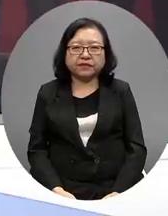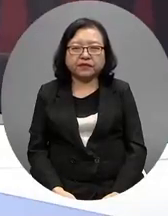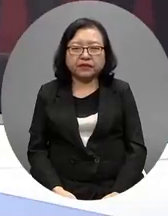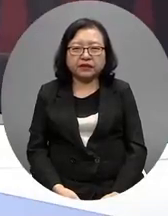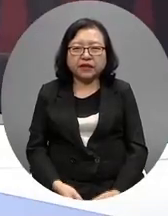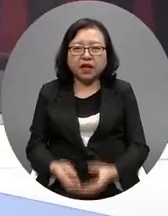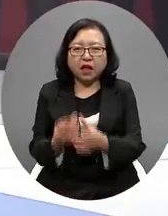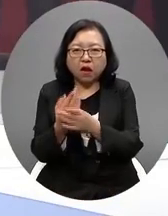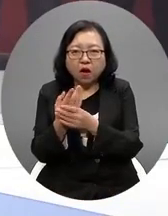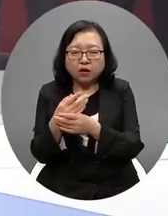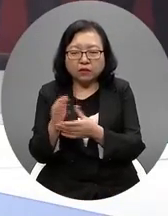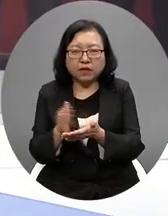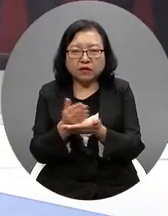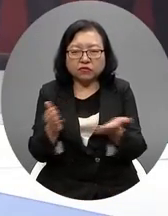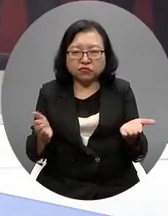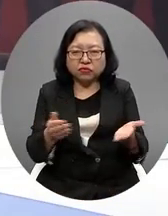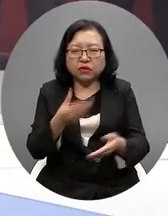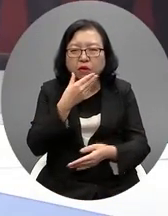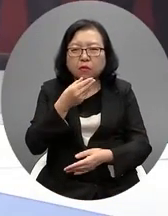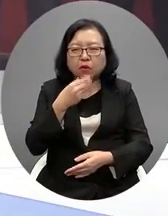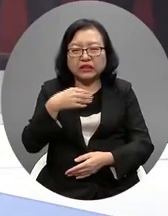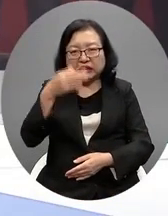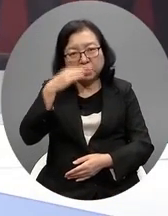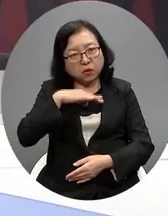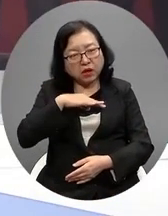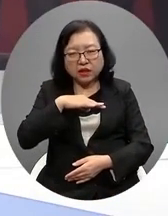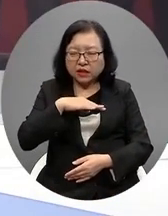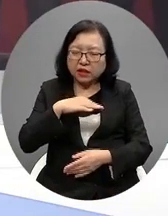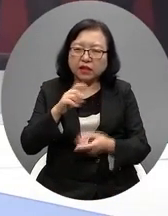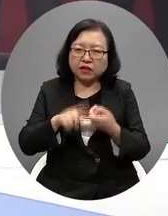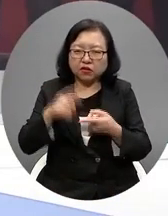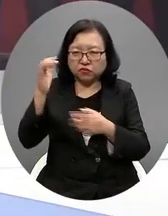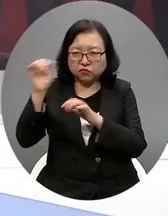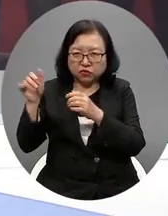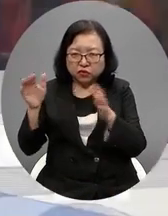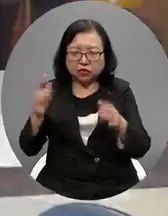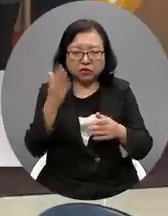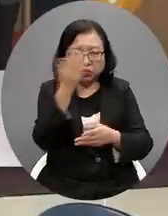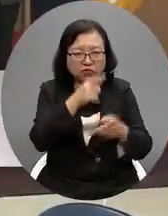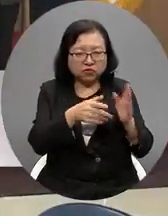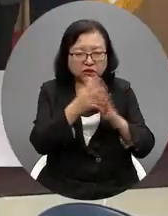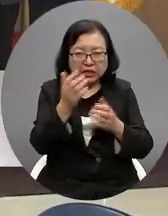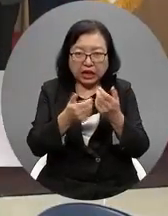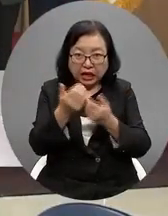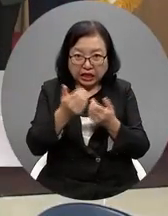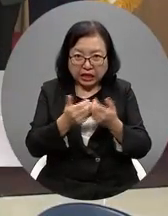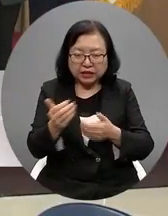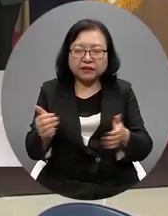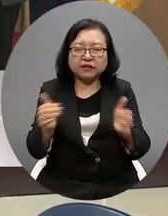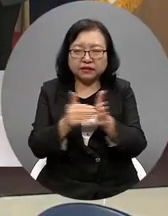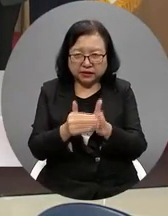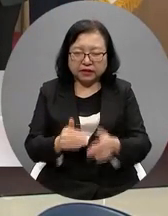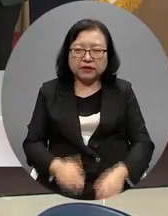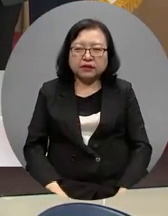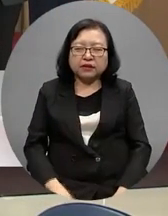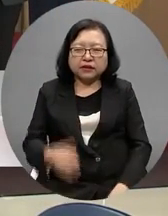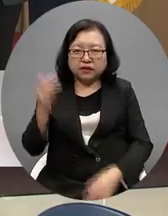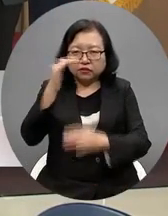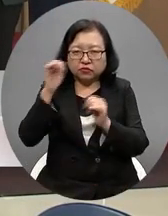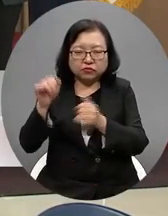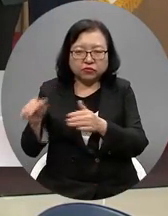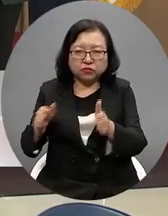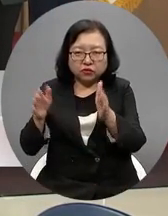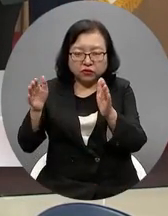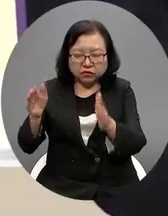현금성 복지 효과를 둘러싼 충청북도와 청주시의 갈등이 일단락 되며 충청북도의 저출생 대책이 청주 지역에서도